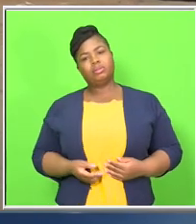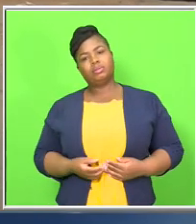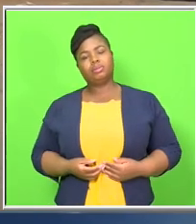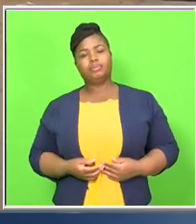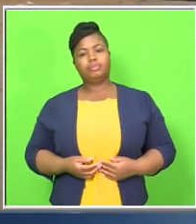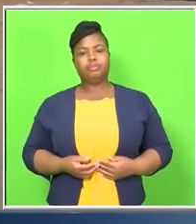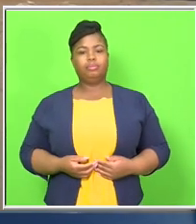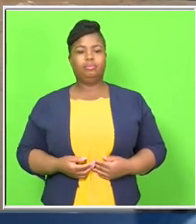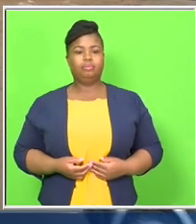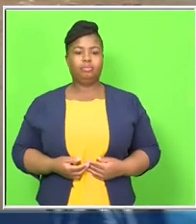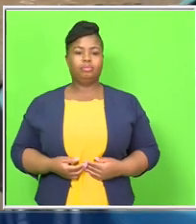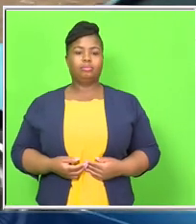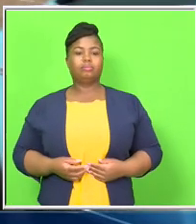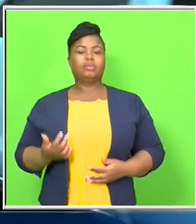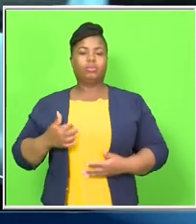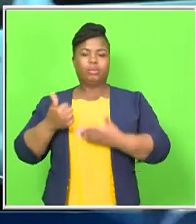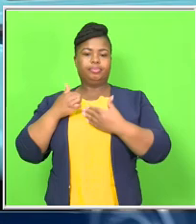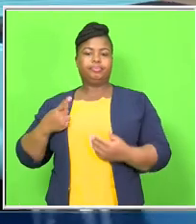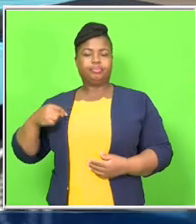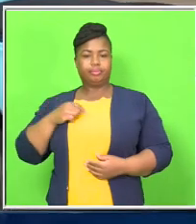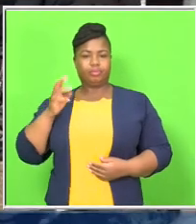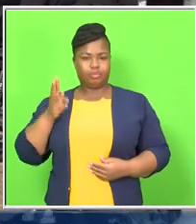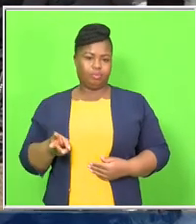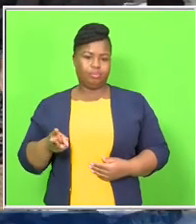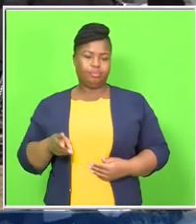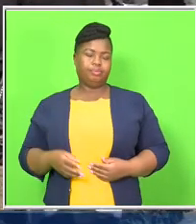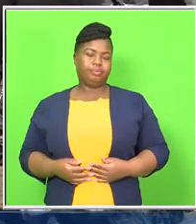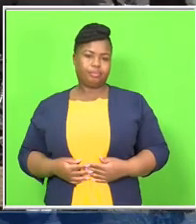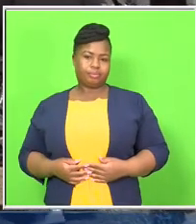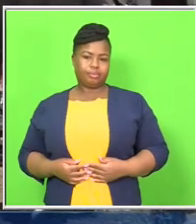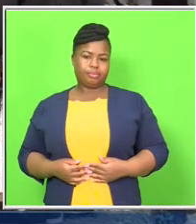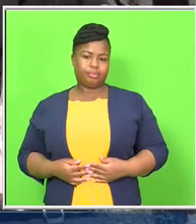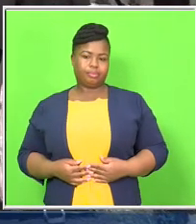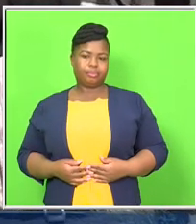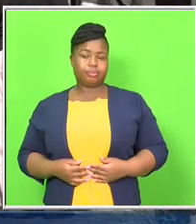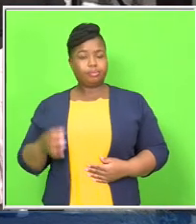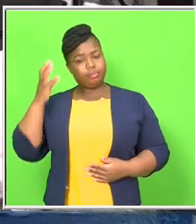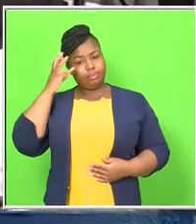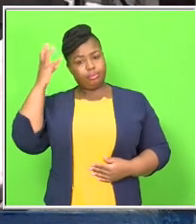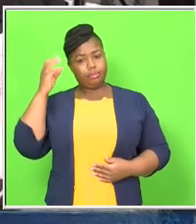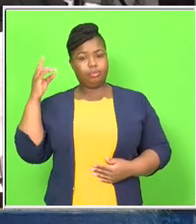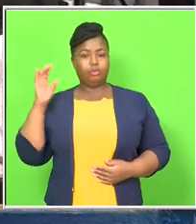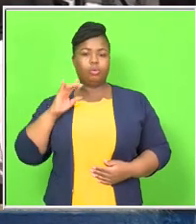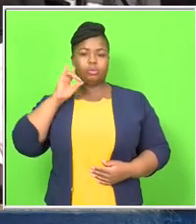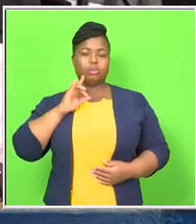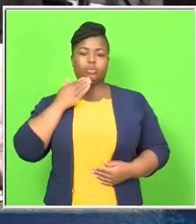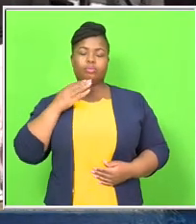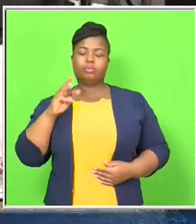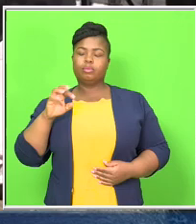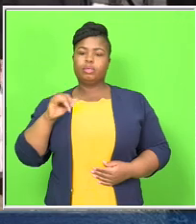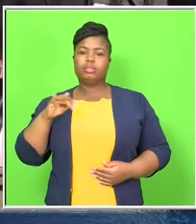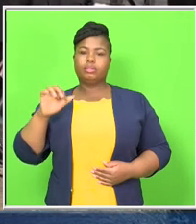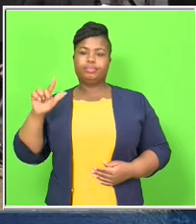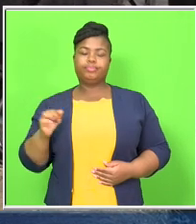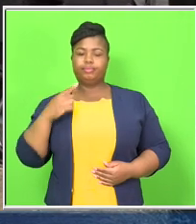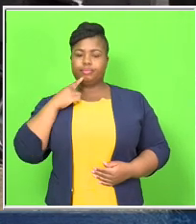kuchu izushiza gala kona njinda baya tizaster indu na ye hostele umakase la umimene la